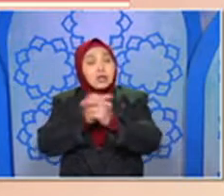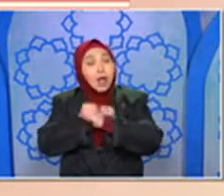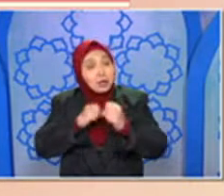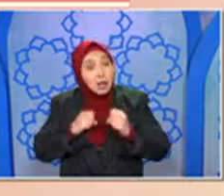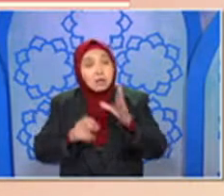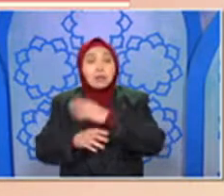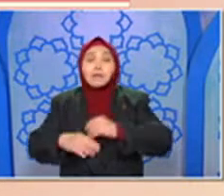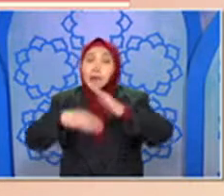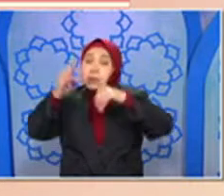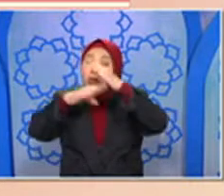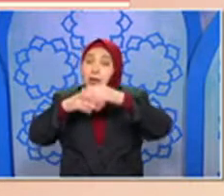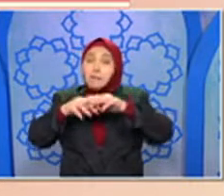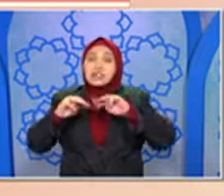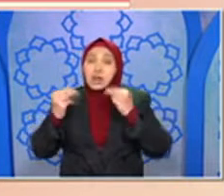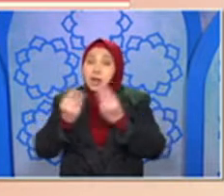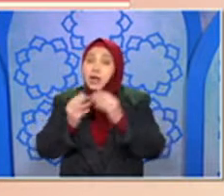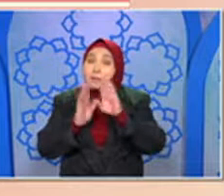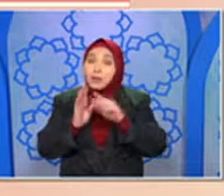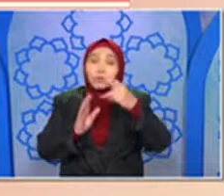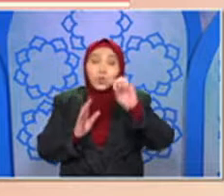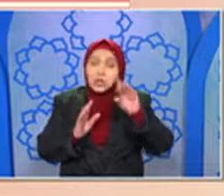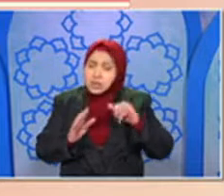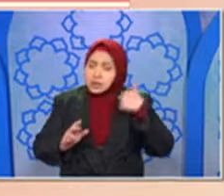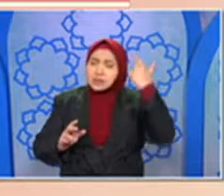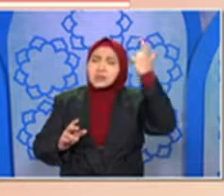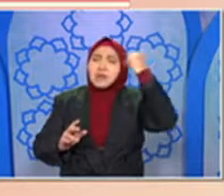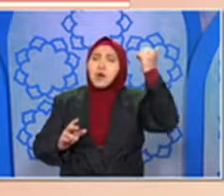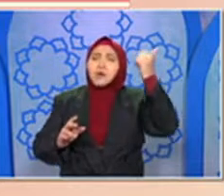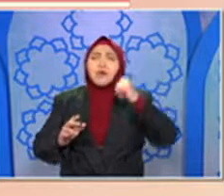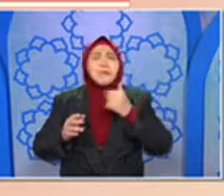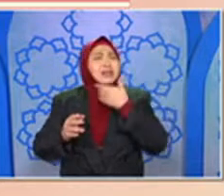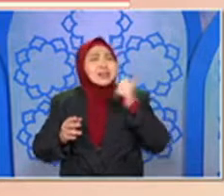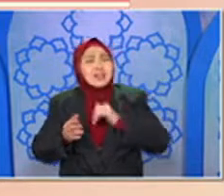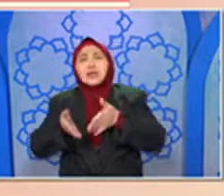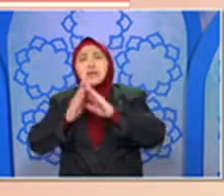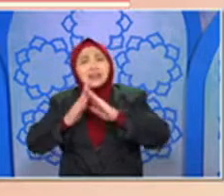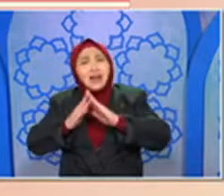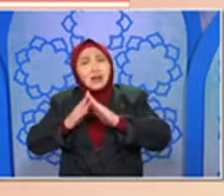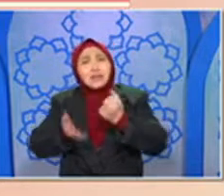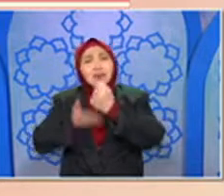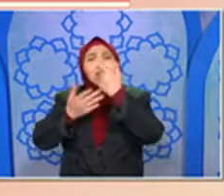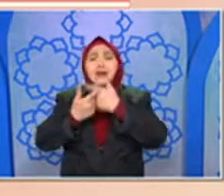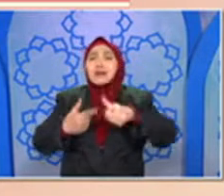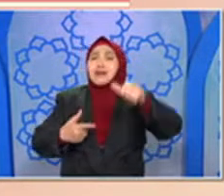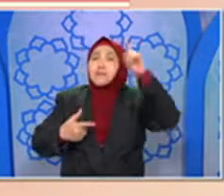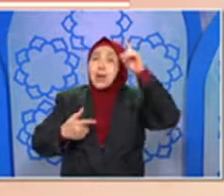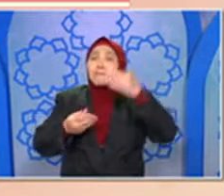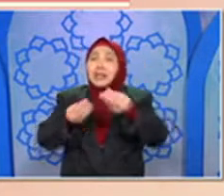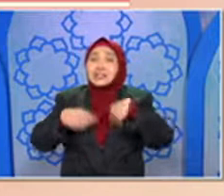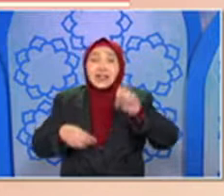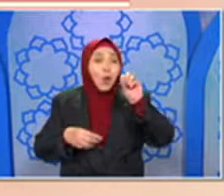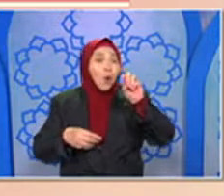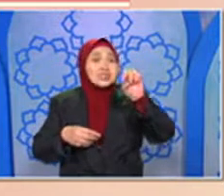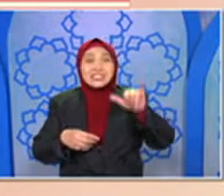masyarakat berbudi. Kerana orang-orang yang menjaga solat, dia tahu baik saya minta pertolongan daripada Tuhan yang beri saya oksigen dan juga